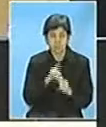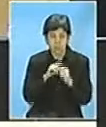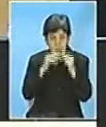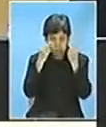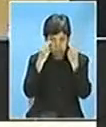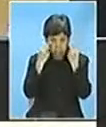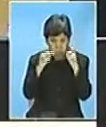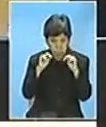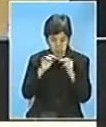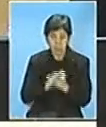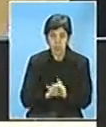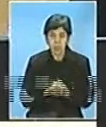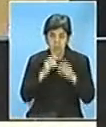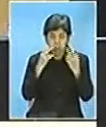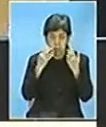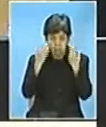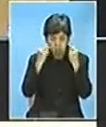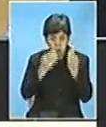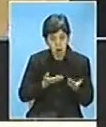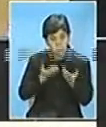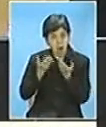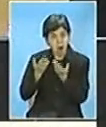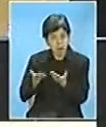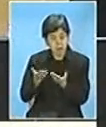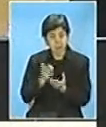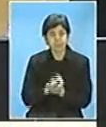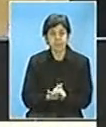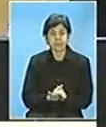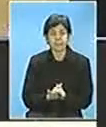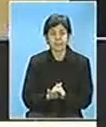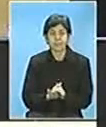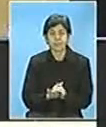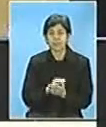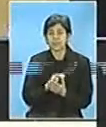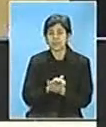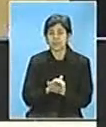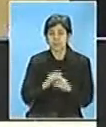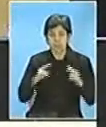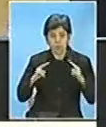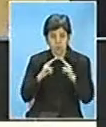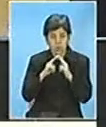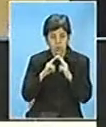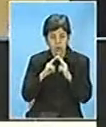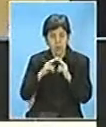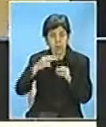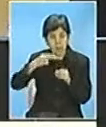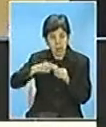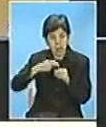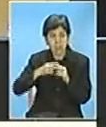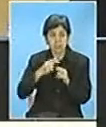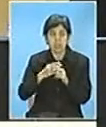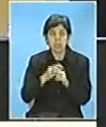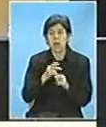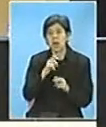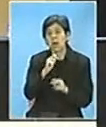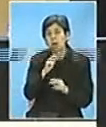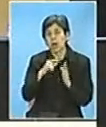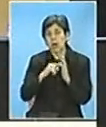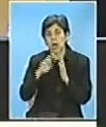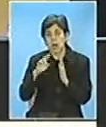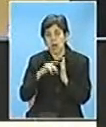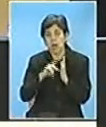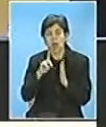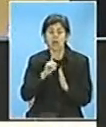ายกรัฐมนตรีวันนี้ท่านนายกรัฐมนตรีก็ได้บ่มหมายให้ท่านรัฐมนตรีกระทรวงพลังงานนะครับคือท่านอารักษ์ชลธาน